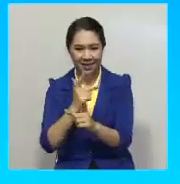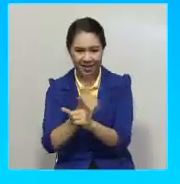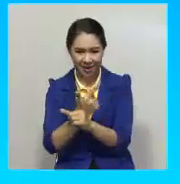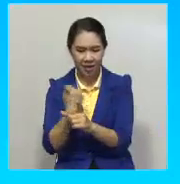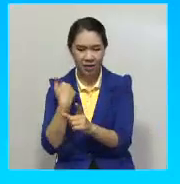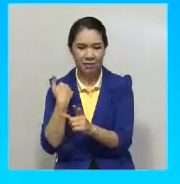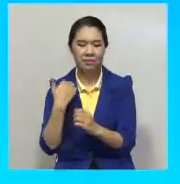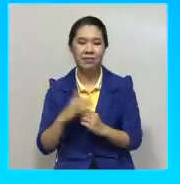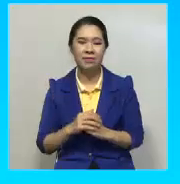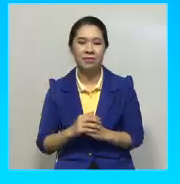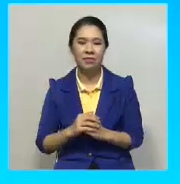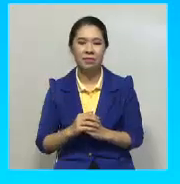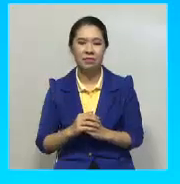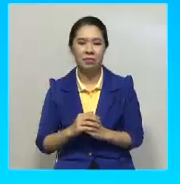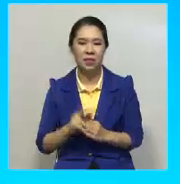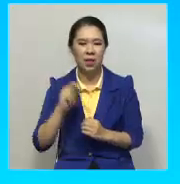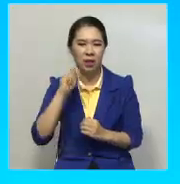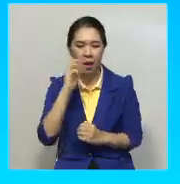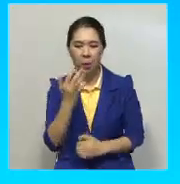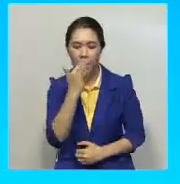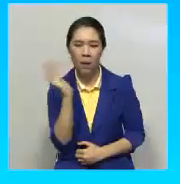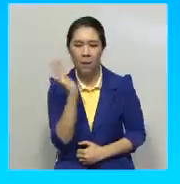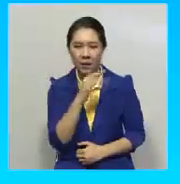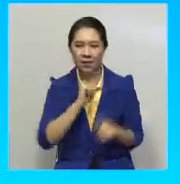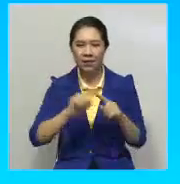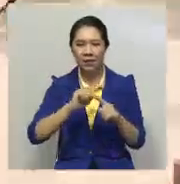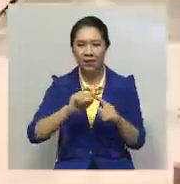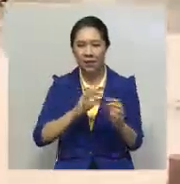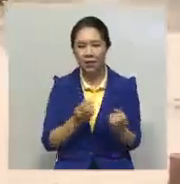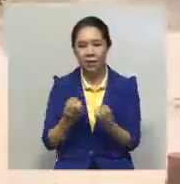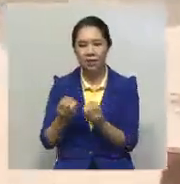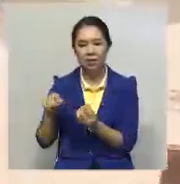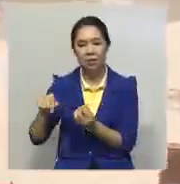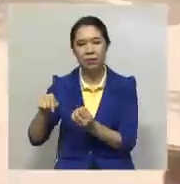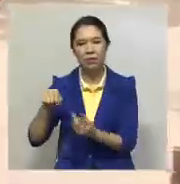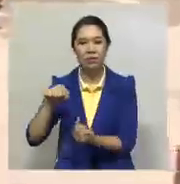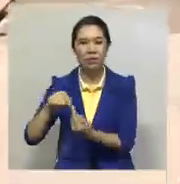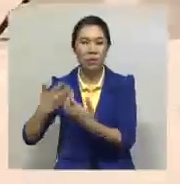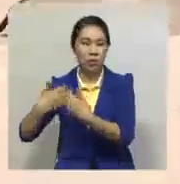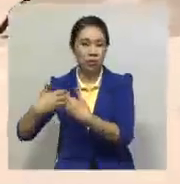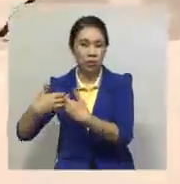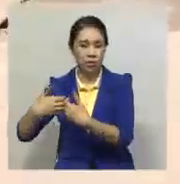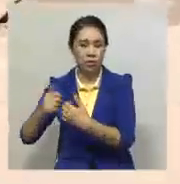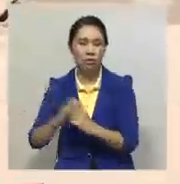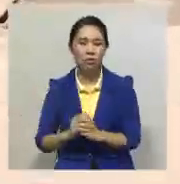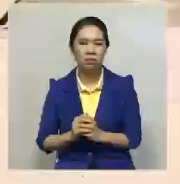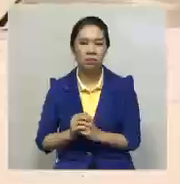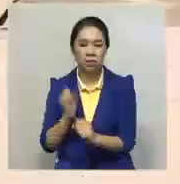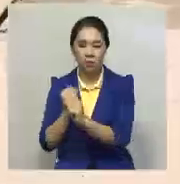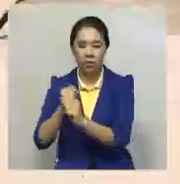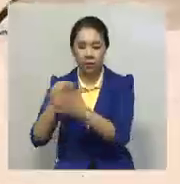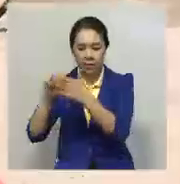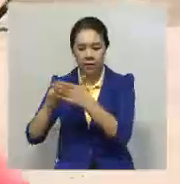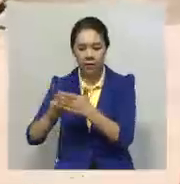มระบบสาธารณูปโภคเพื่อรวบรวมน้ำเสียเข้าสู่โรงควบคุมคุณภาพน้ำรัตนโกสินทร์ก็จะสามารถบำบัดน้ำเสีย